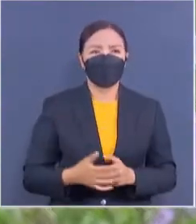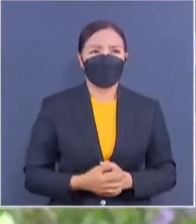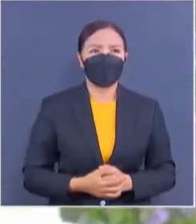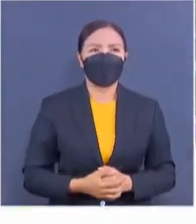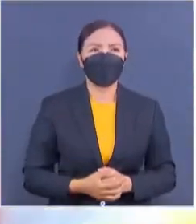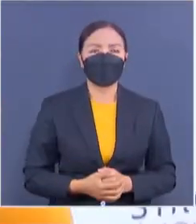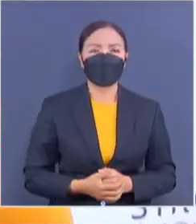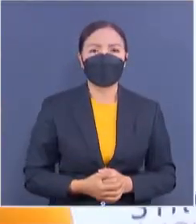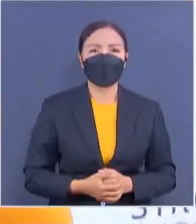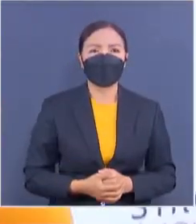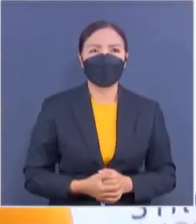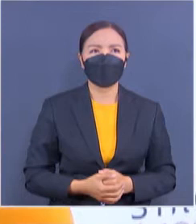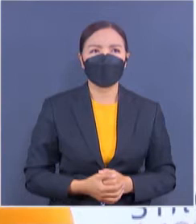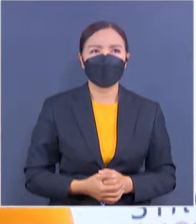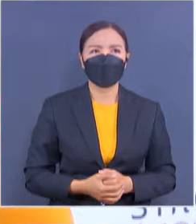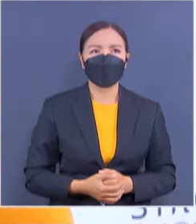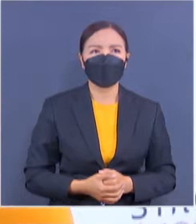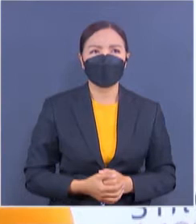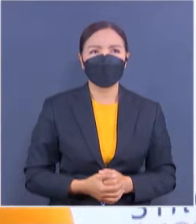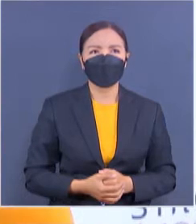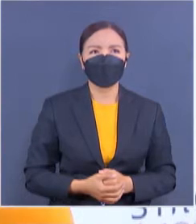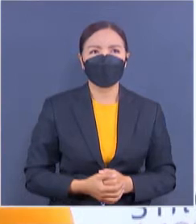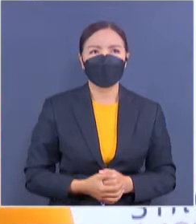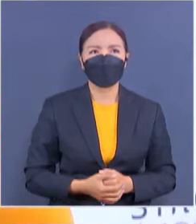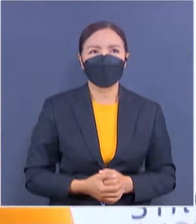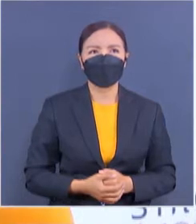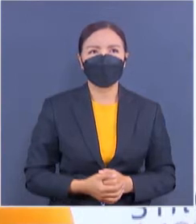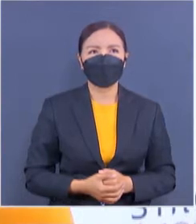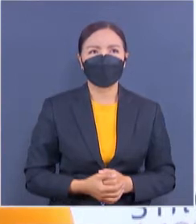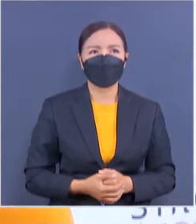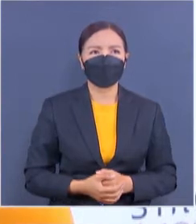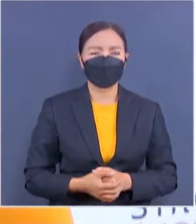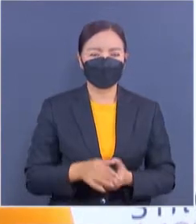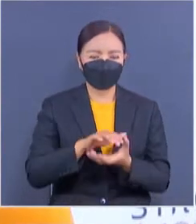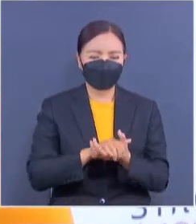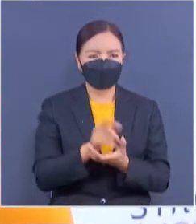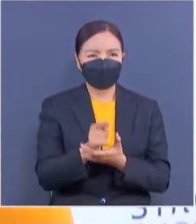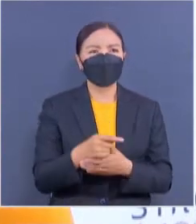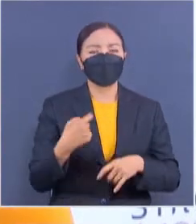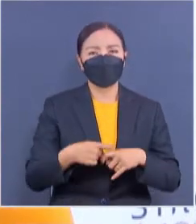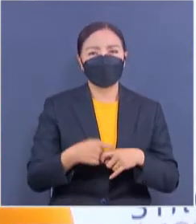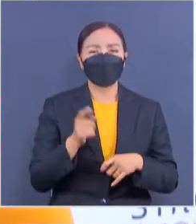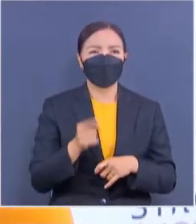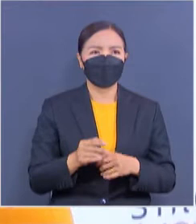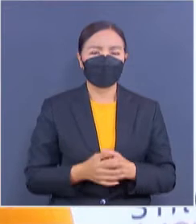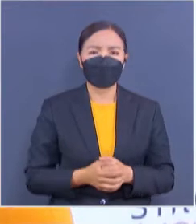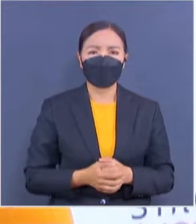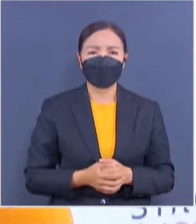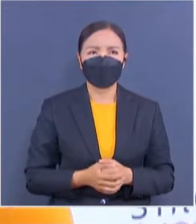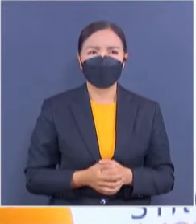ค่ะ เลสไตล์ชื่อแขกเนี่ยค่ะเพราะว่าพอมีงานแต่งจริงอันนี้เป็นเรื่องยากจริงเพราะแบบ